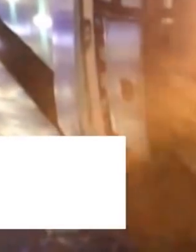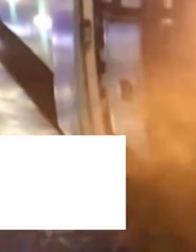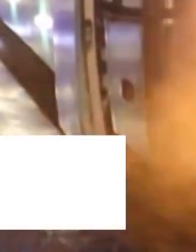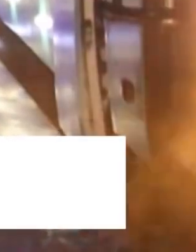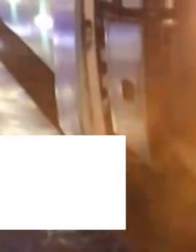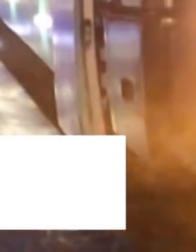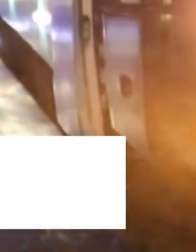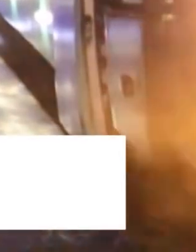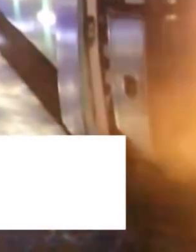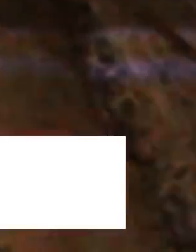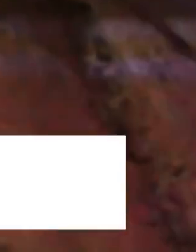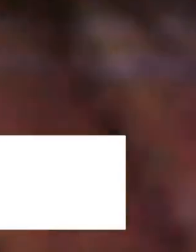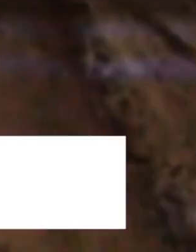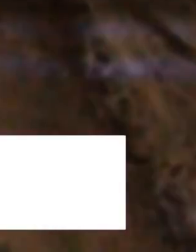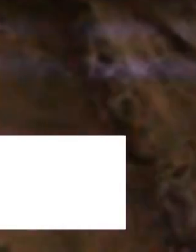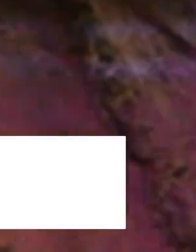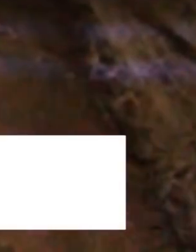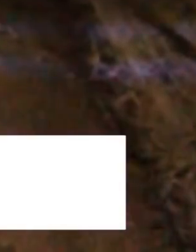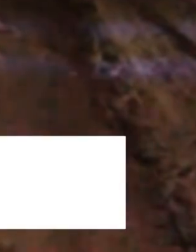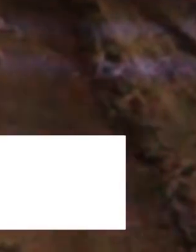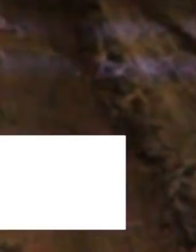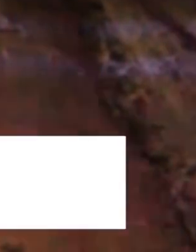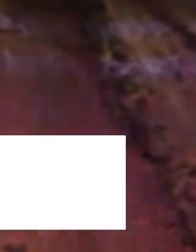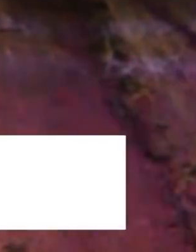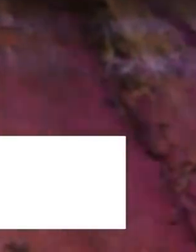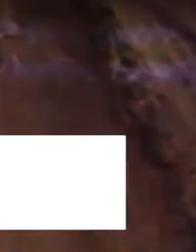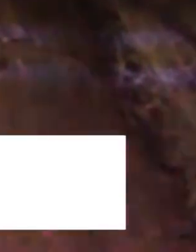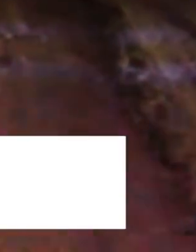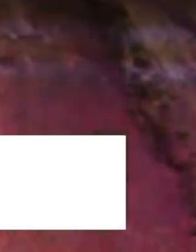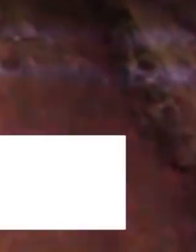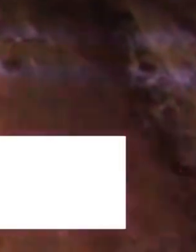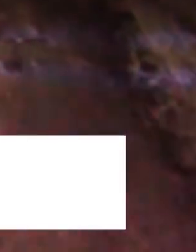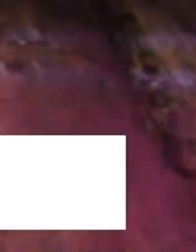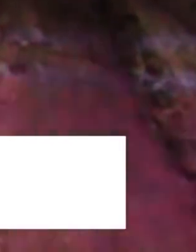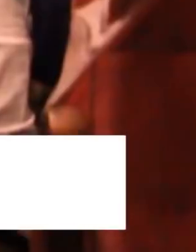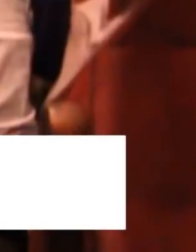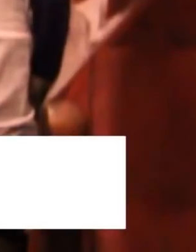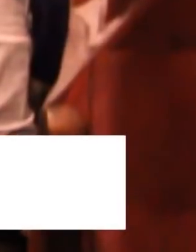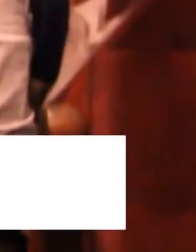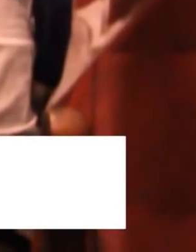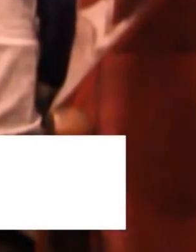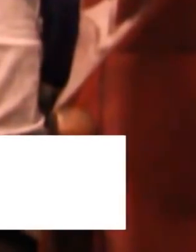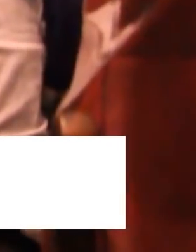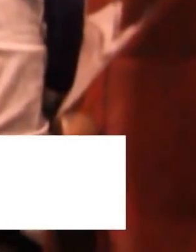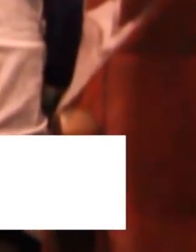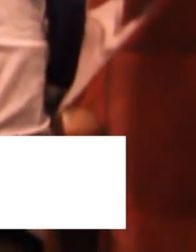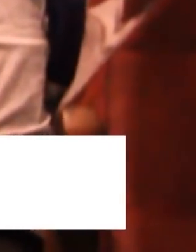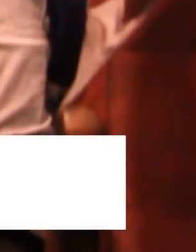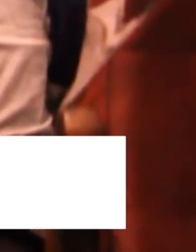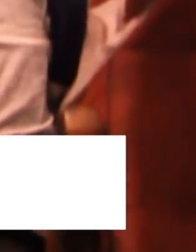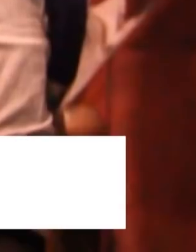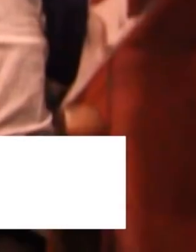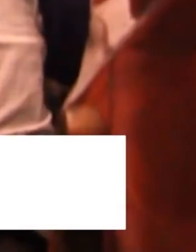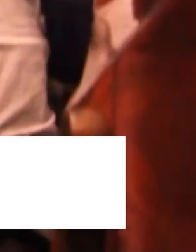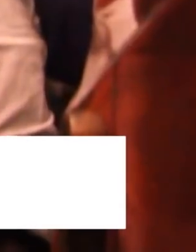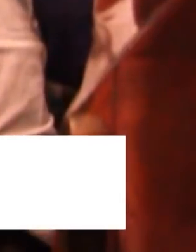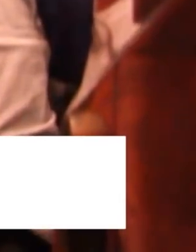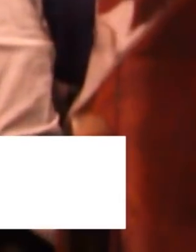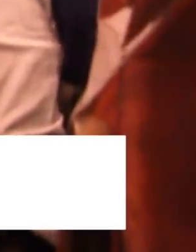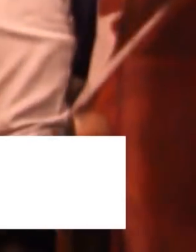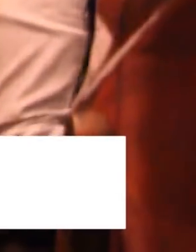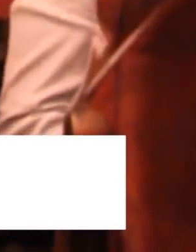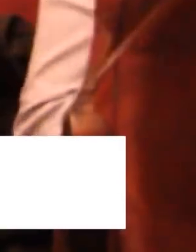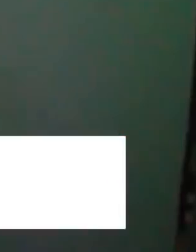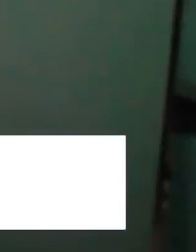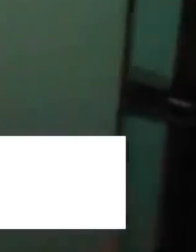741 иргэнийг хүлэн авч бүрдгээд байна. Халдвартай бүс нутгаас ирсэн иргэдийг гэрийн тусгаарлалтанд 14 хоног байлгаж хөдөлгөөнийг нь хянах юм.